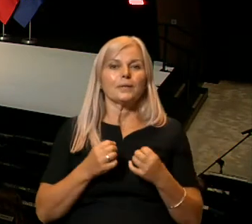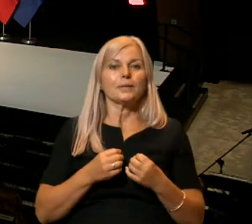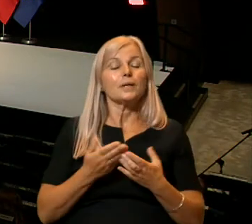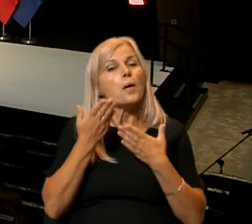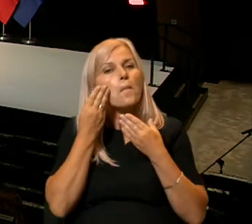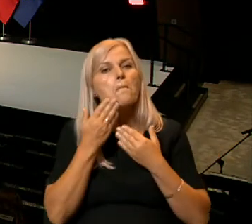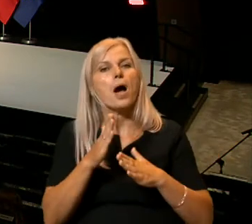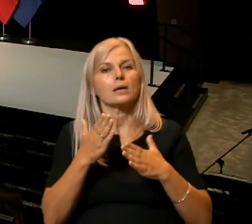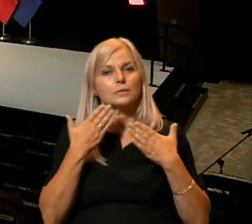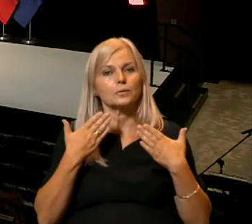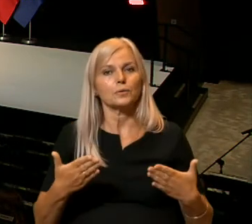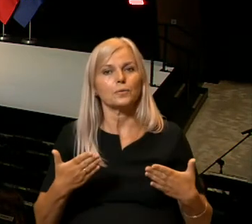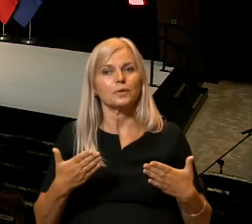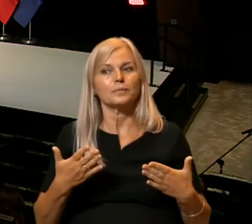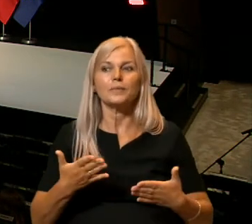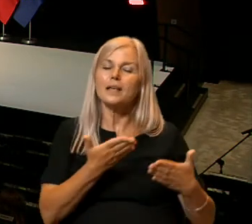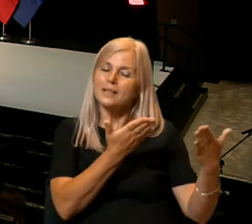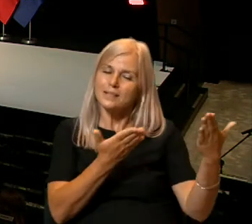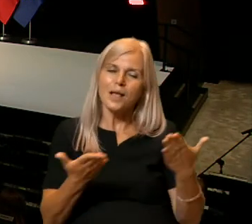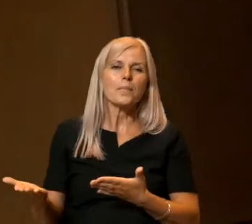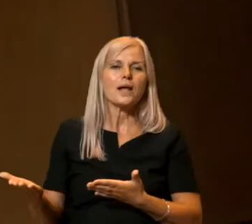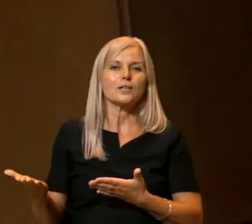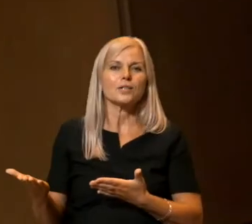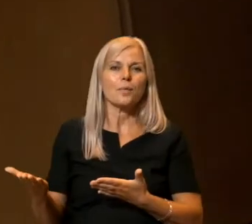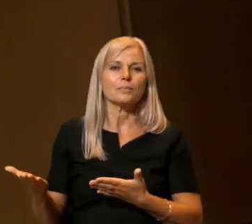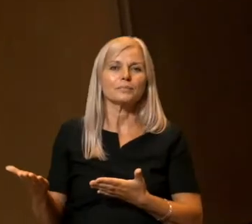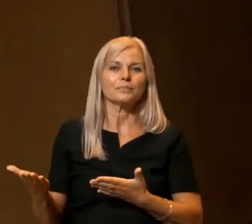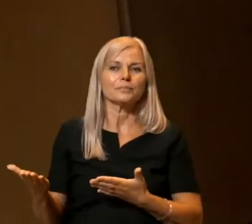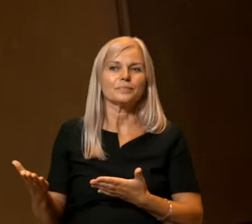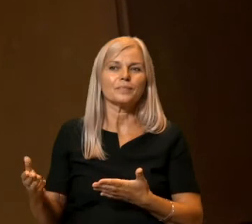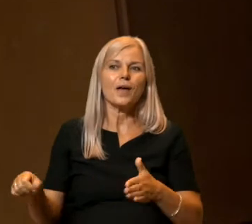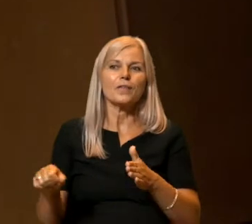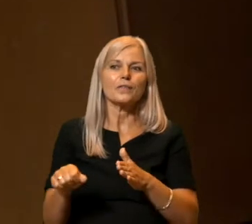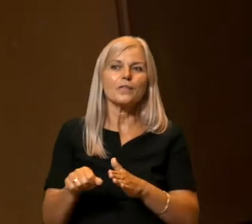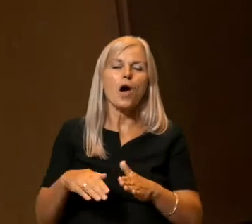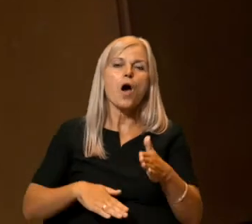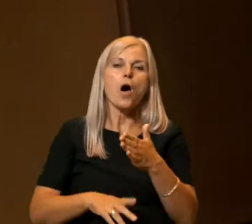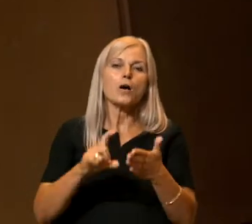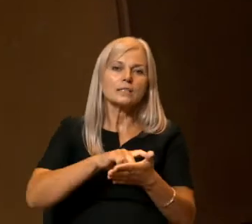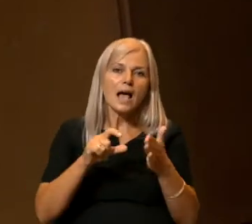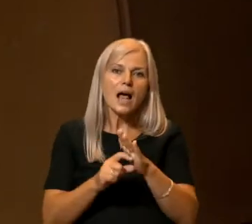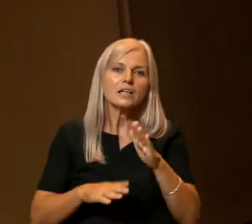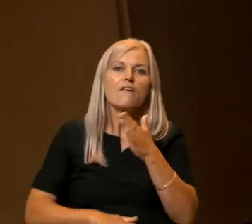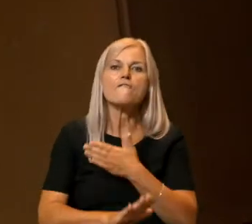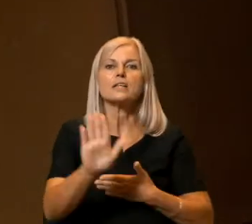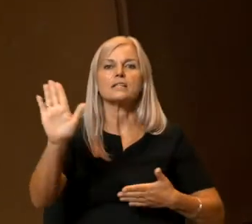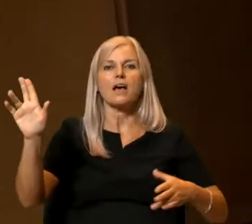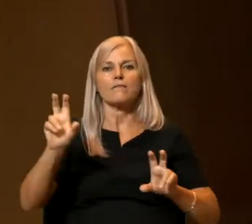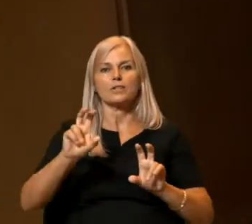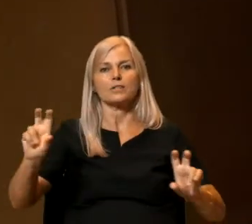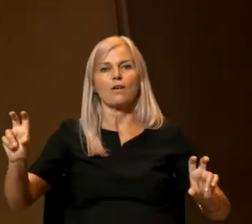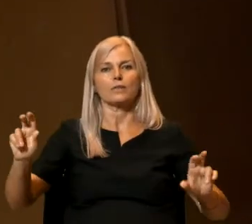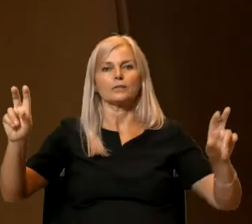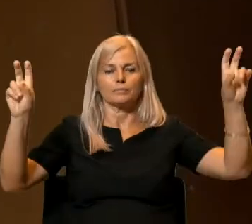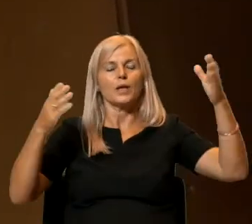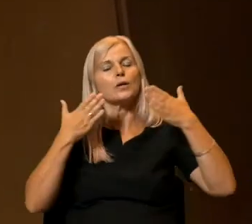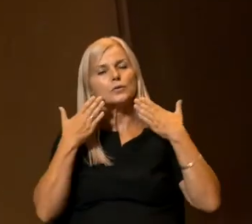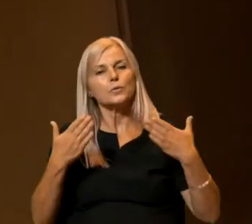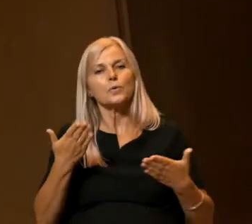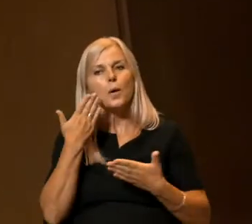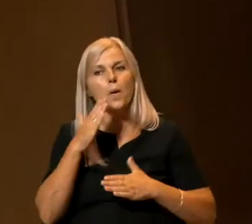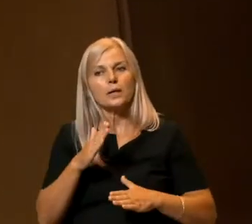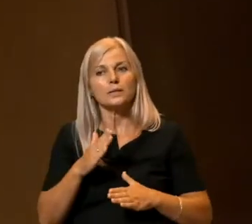i czujecie Państwo już zapach. Zapraszam do sali wystaw czasowych. I dziękuję bardzo serdecznie, nie tylko